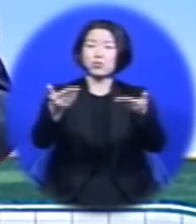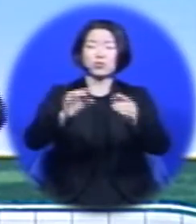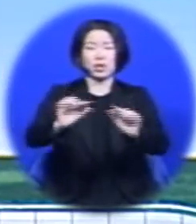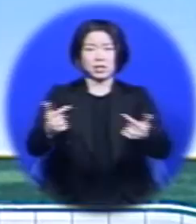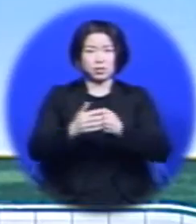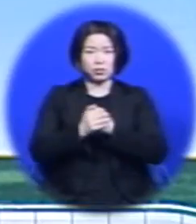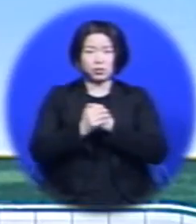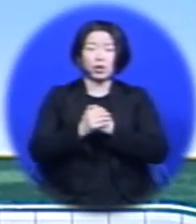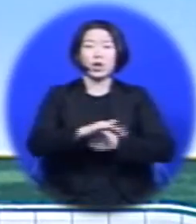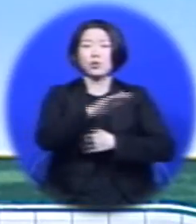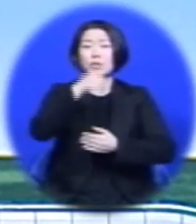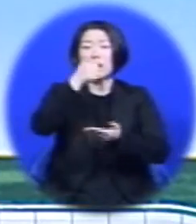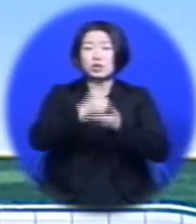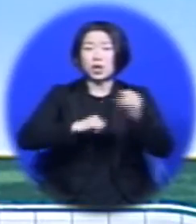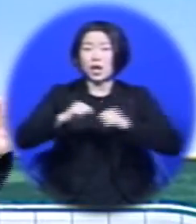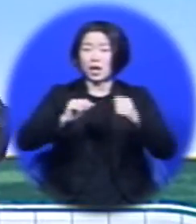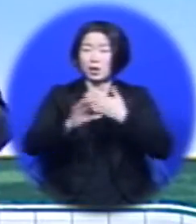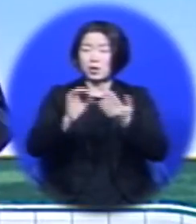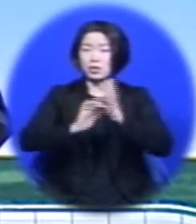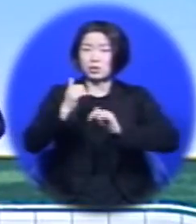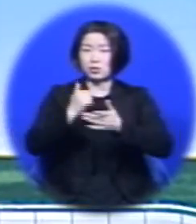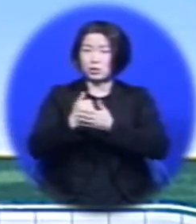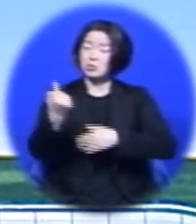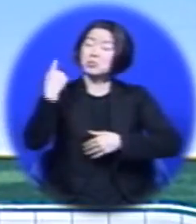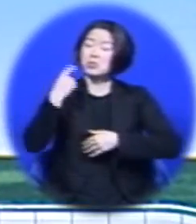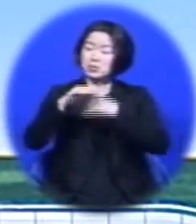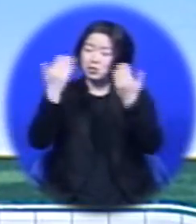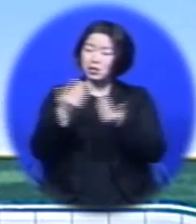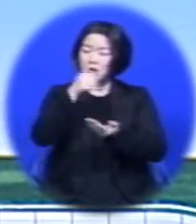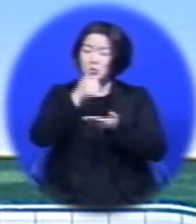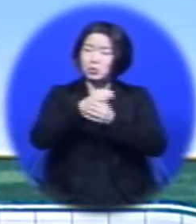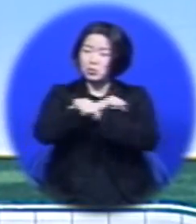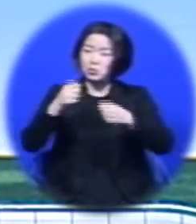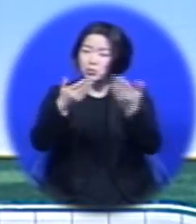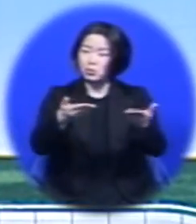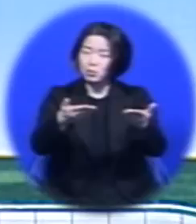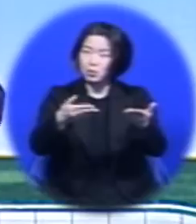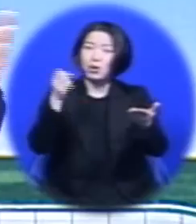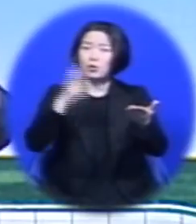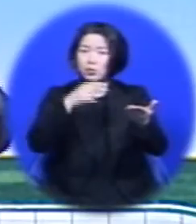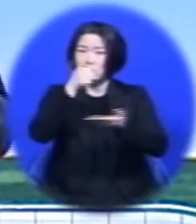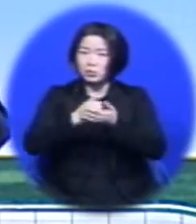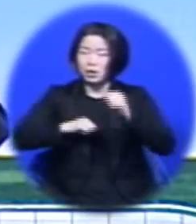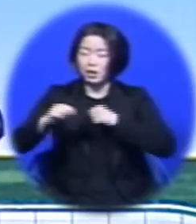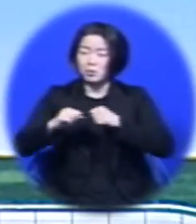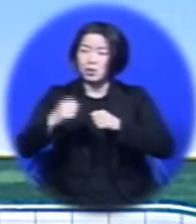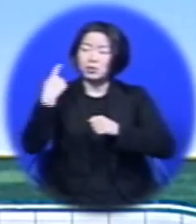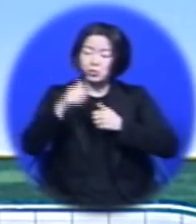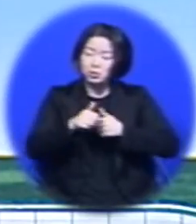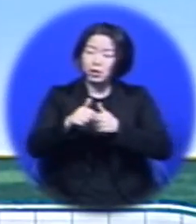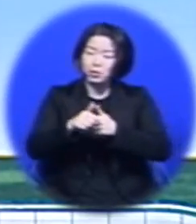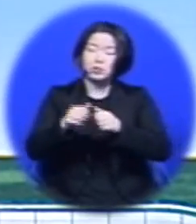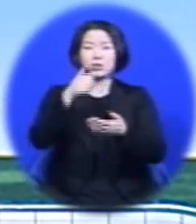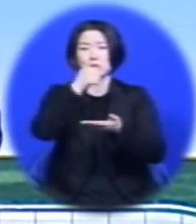지으면 예수님께서 우리의 죄를 다 용서해 주시고 우리가 또 죄 지으면 또 뒤따라 와서 다 용서해 주시고